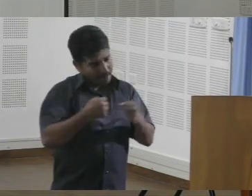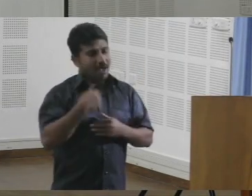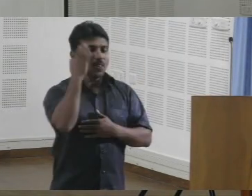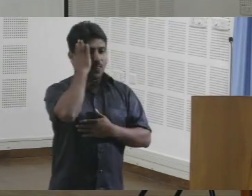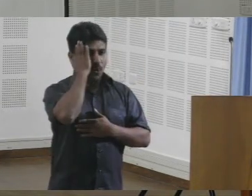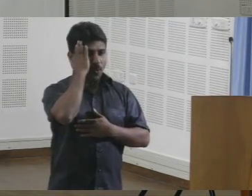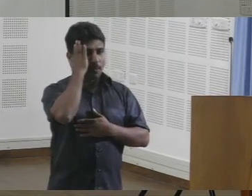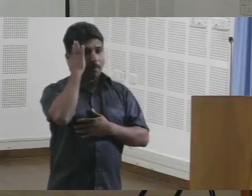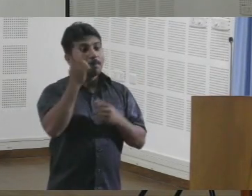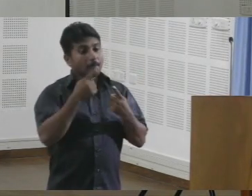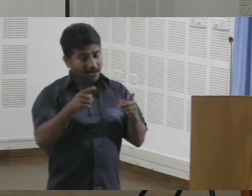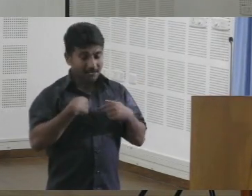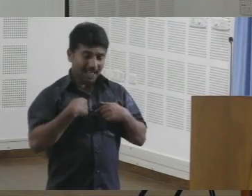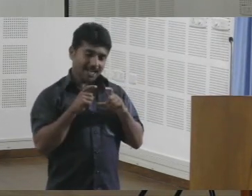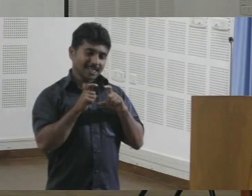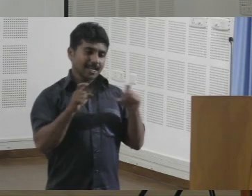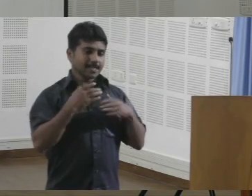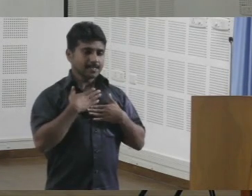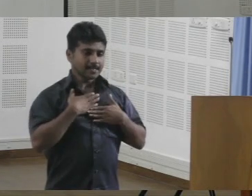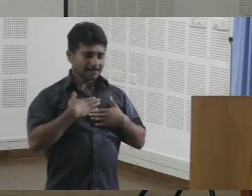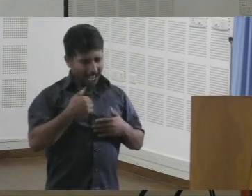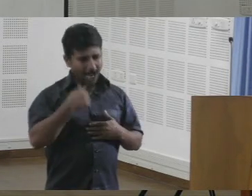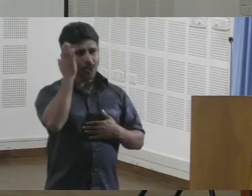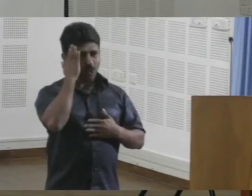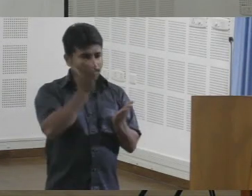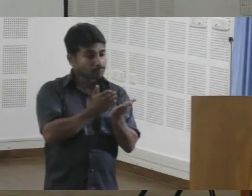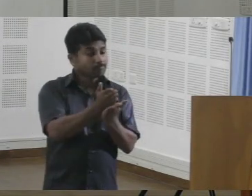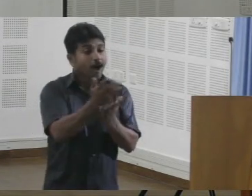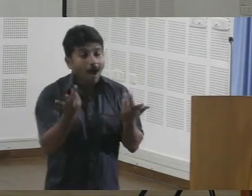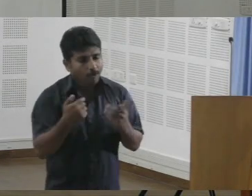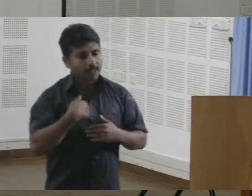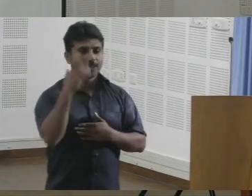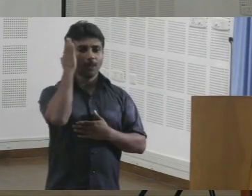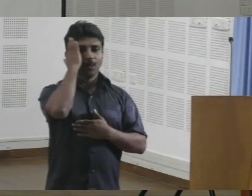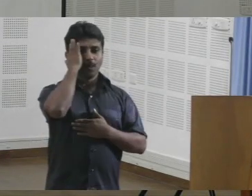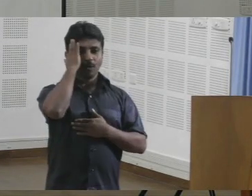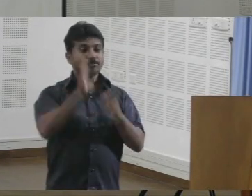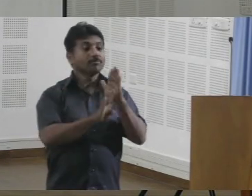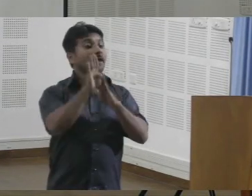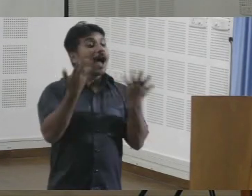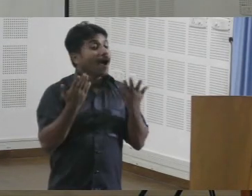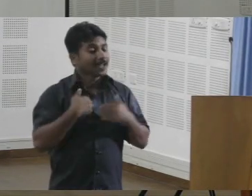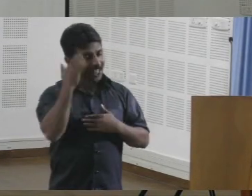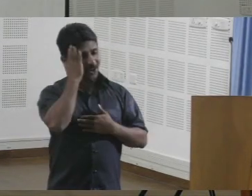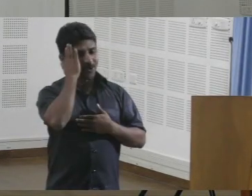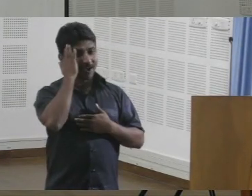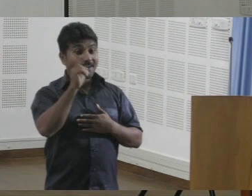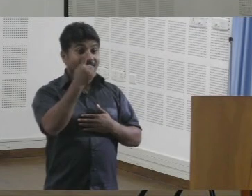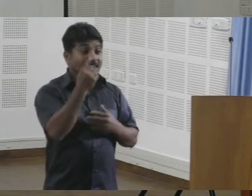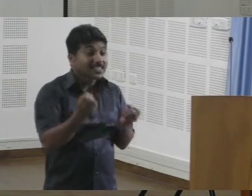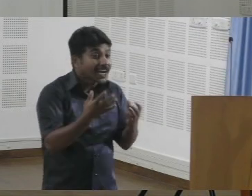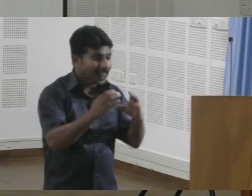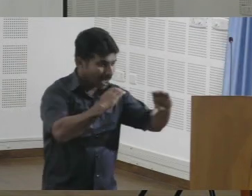പക്ഷേ ഇപ്പം ഞാൻ ക്ലിയറാണ്, എനിക്കറിയാം ഏത് വഴിക്കാണ് പോകേണ്ടത്. ഫസ്റ്റ് ഓഫ് ഓൾ ഞാൻ കമ്മ്യൂണിക്കേഷൻ വർക്ക് ചെയ്തു, പിന്നെ വർക്ക് സ്കിൽസും